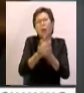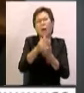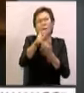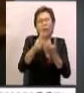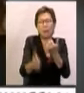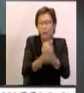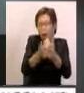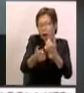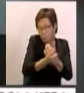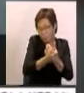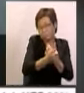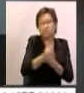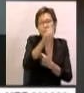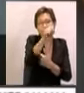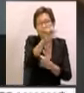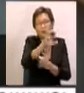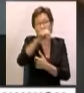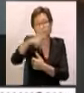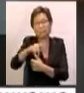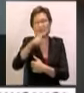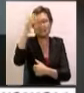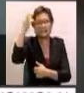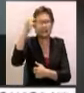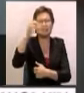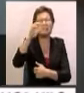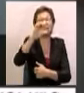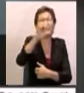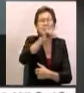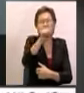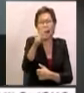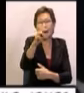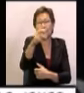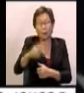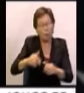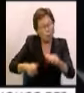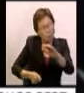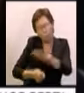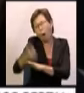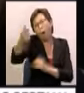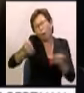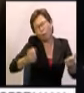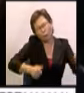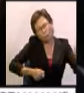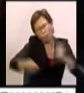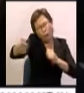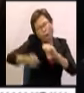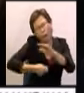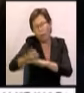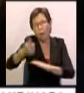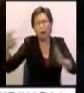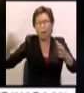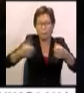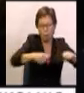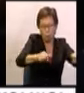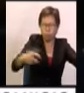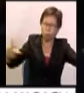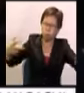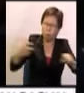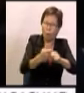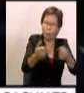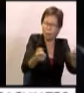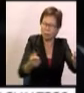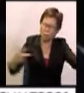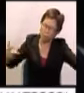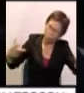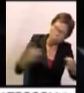raya lain. Menurut ACP Cik Zaimani, suspek memecut laju kereta dipandunya hingga melanggar sebuah motosikal dan kereta